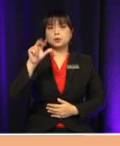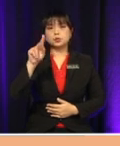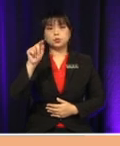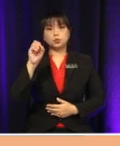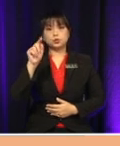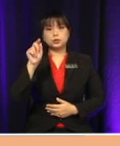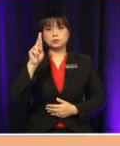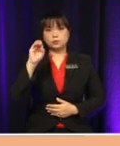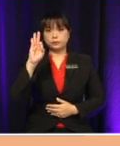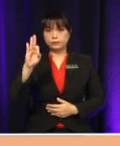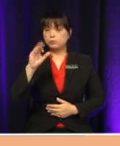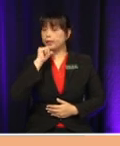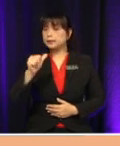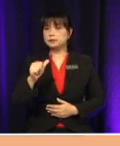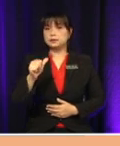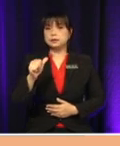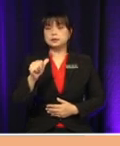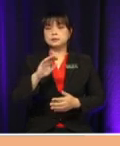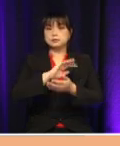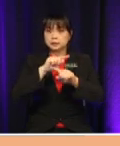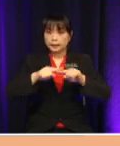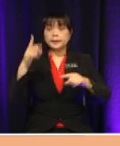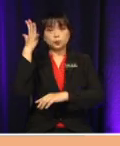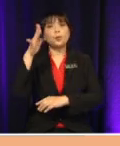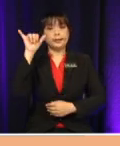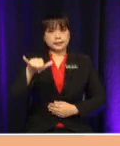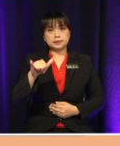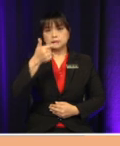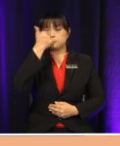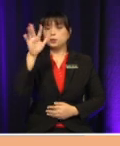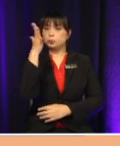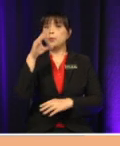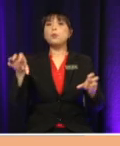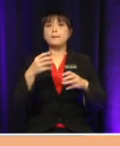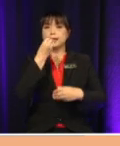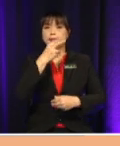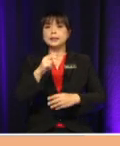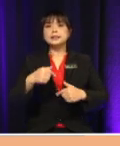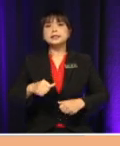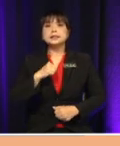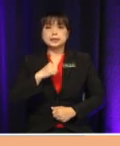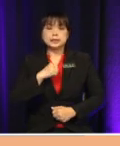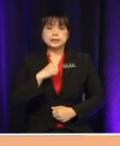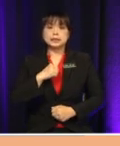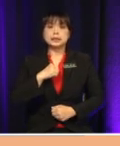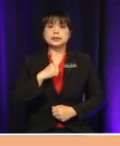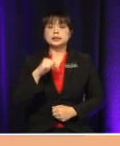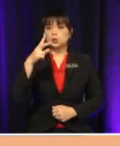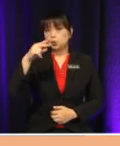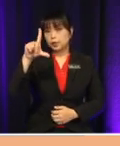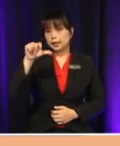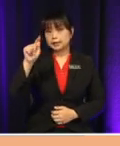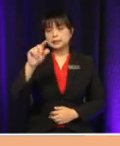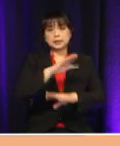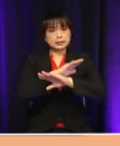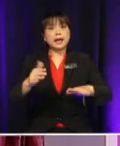menghabiskan perkataan yang sangat biasa kita gunakan tetapi kulat ini sebenarnya mereka tidak mempunyai klorofil sebab itu